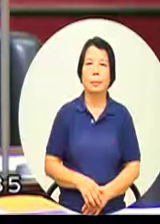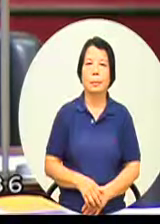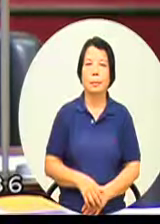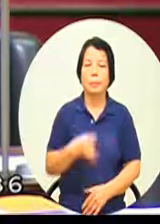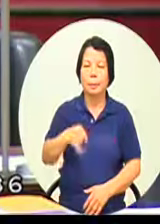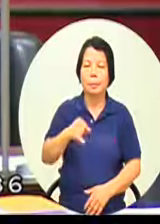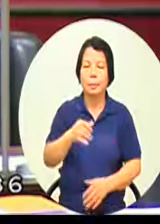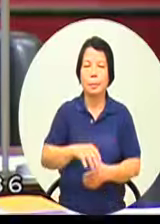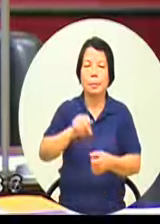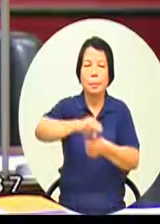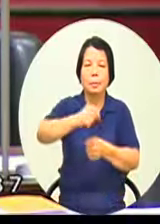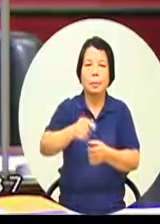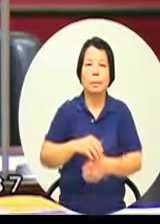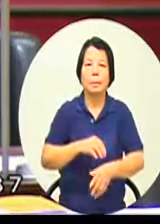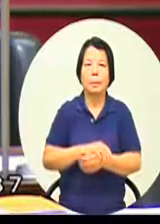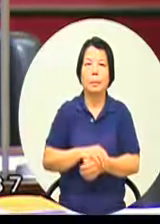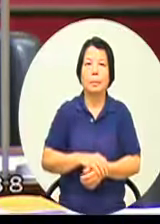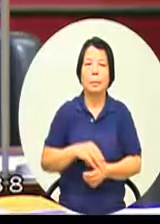又把他送到